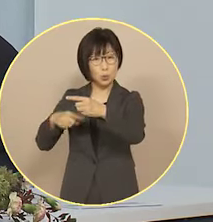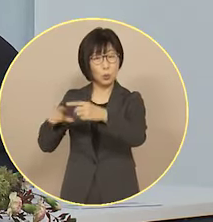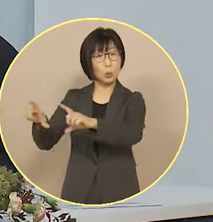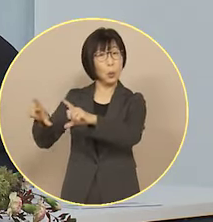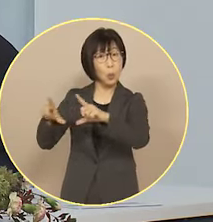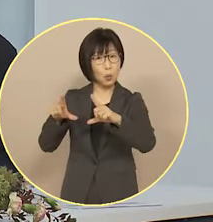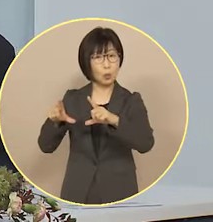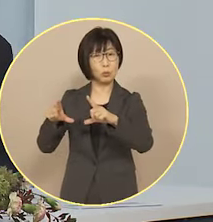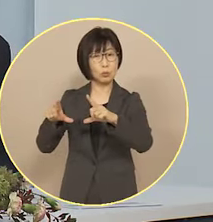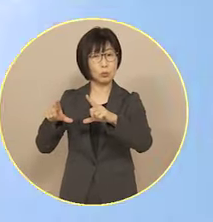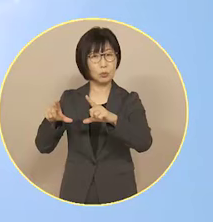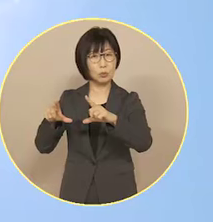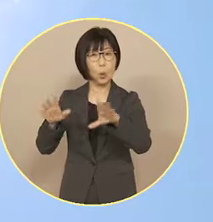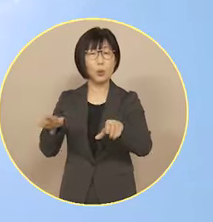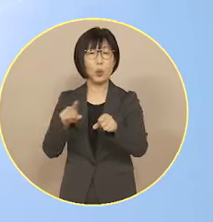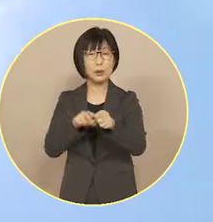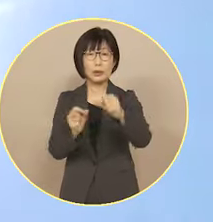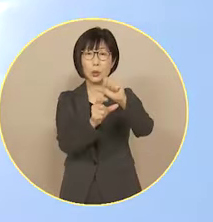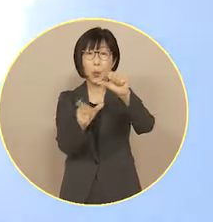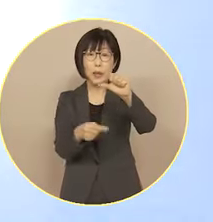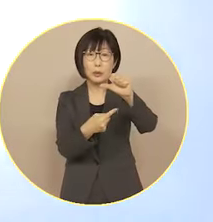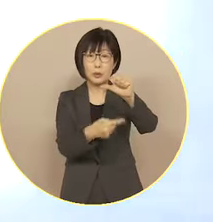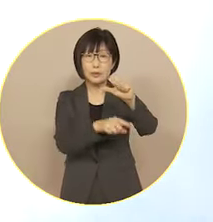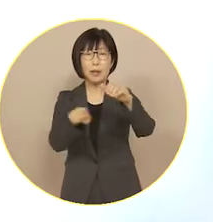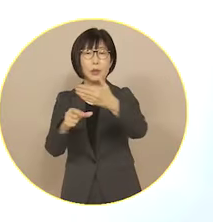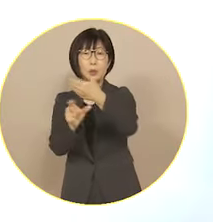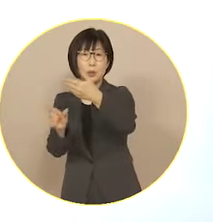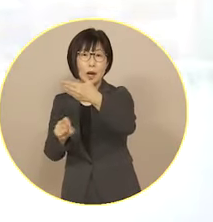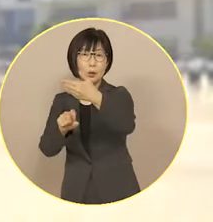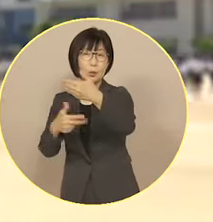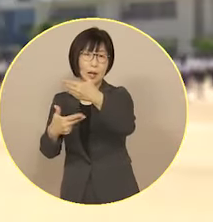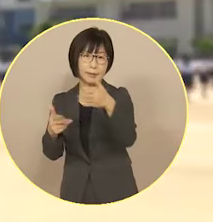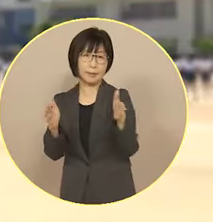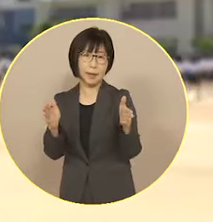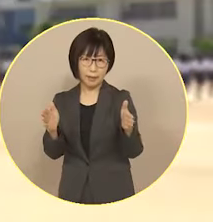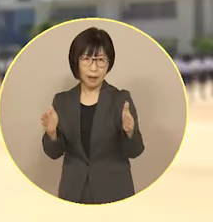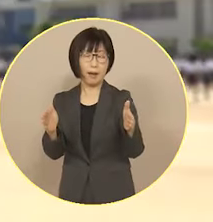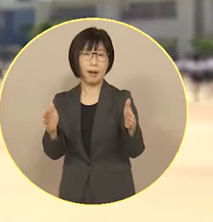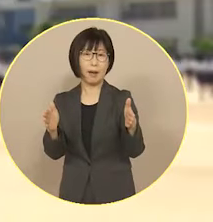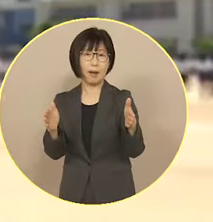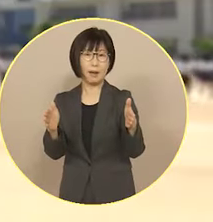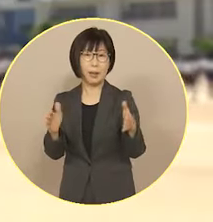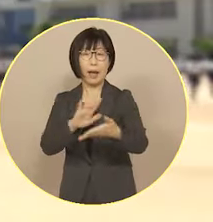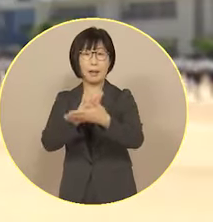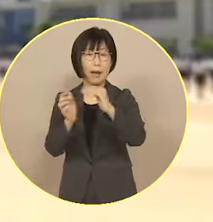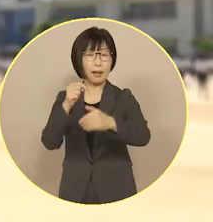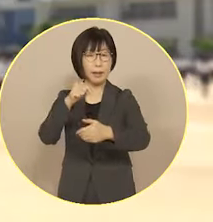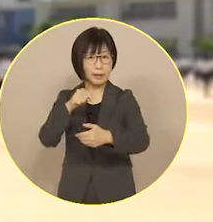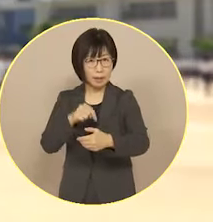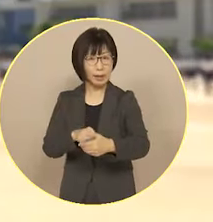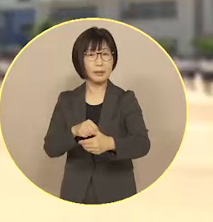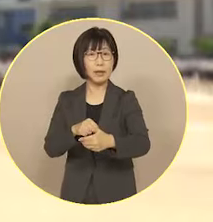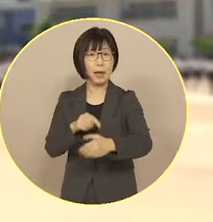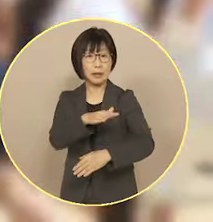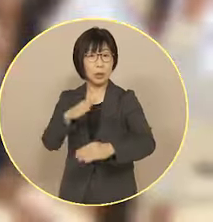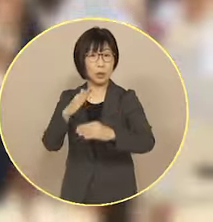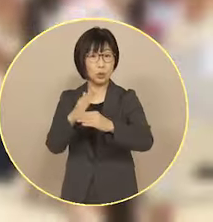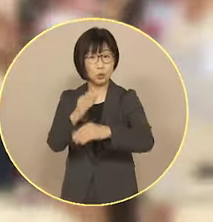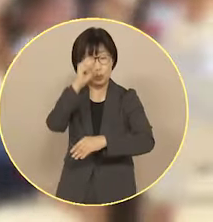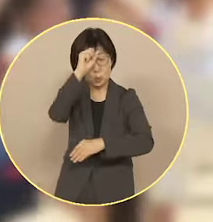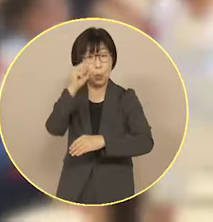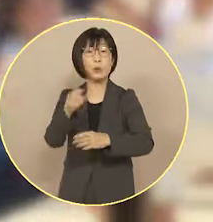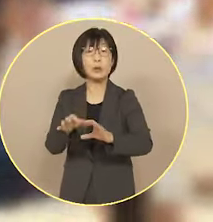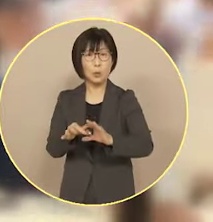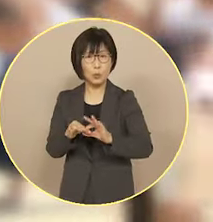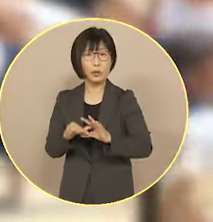報告によりますとと今年5月1日から9月17日の間に岡山県内で熱中症によっ